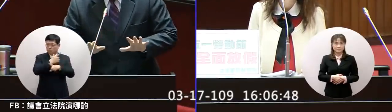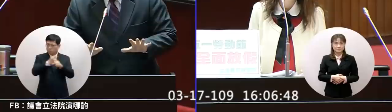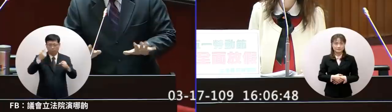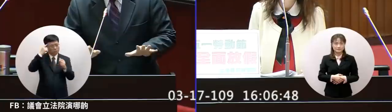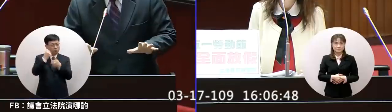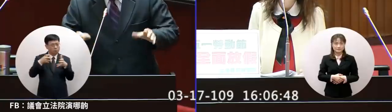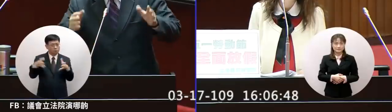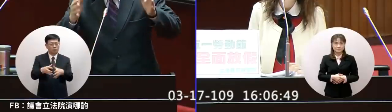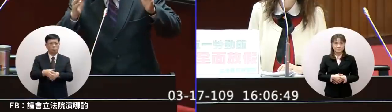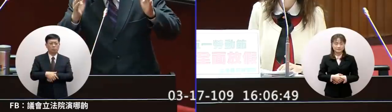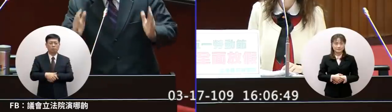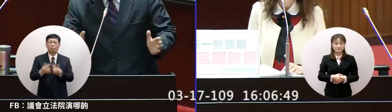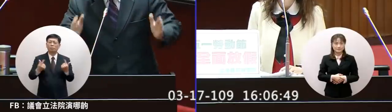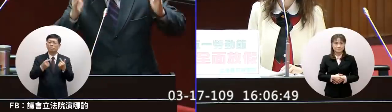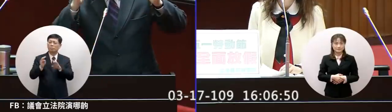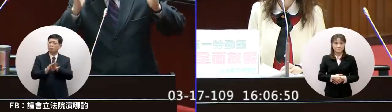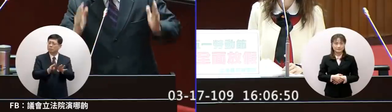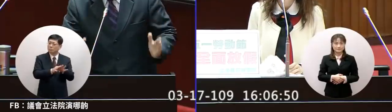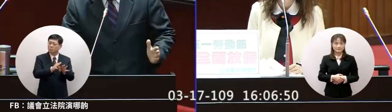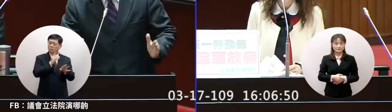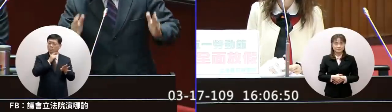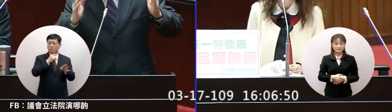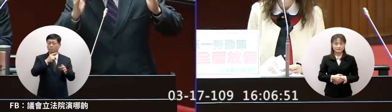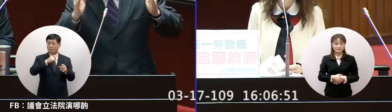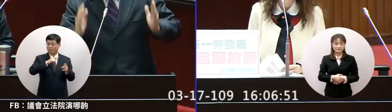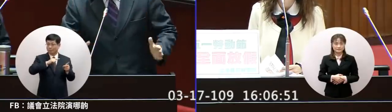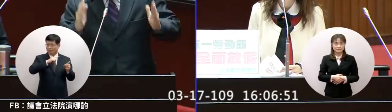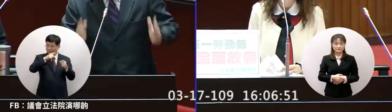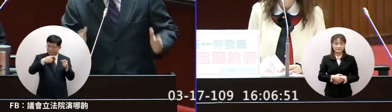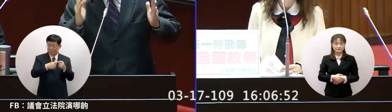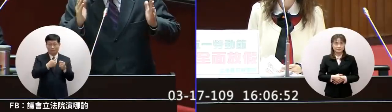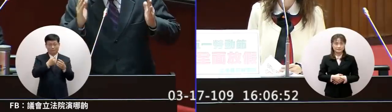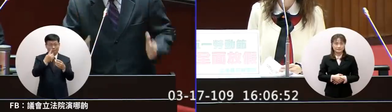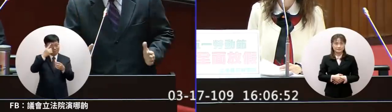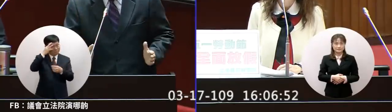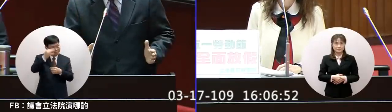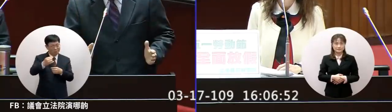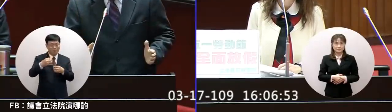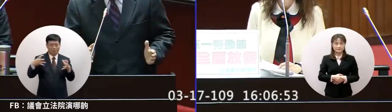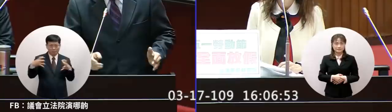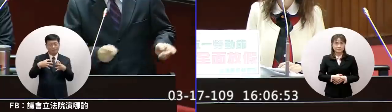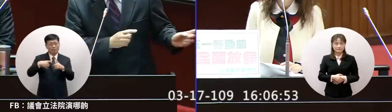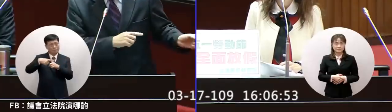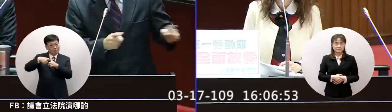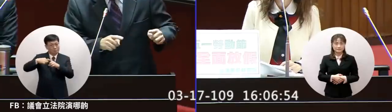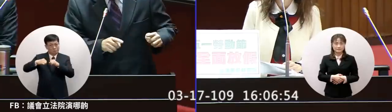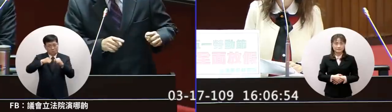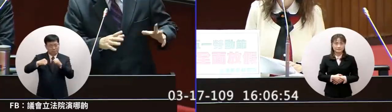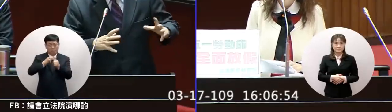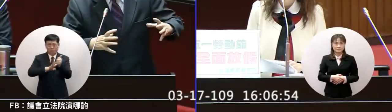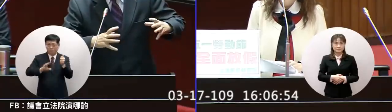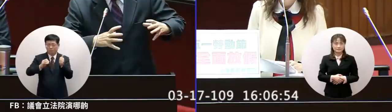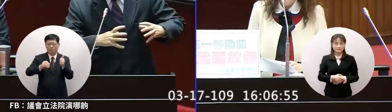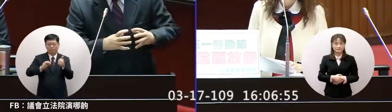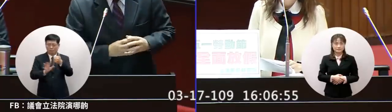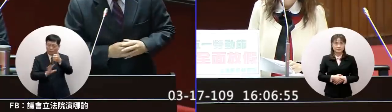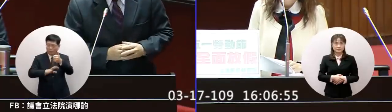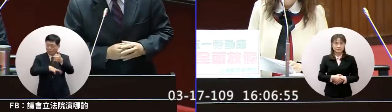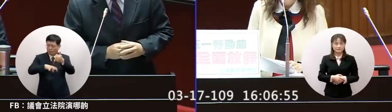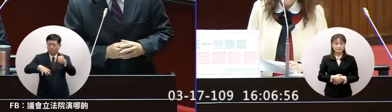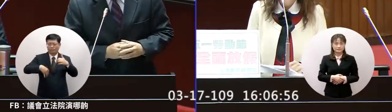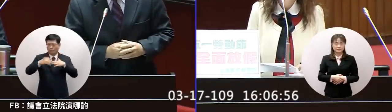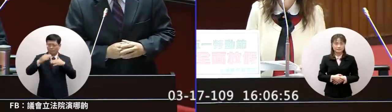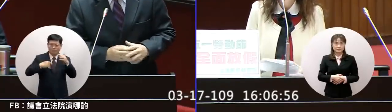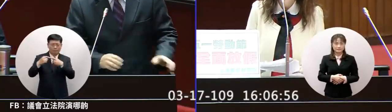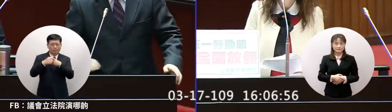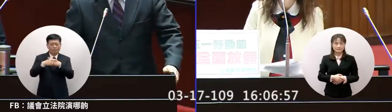虑着爱规个就讲，包括放假一年咱放偌济，咱的规个竞争力甲啥物程度的时阵哦，这有足侪部分拢爱。 斗阵来